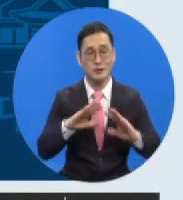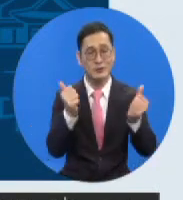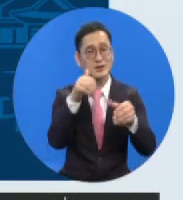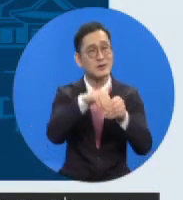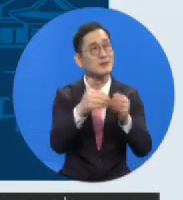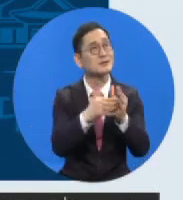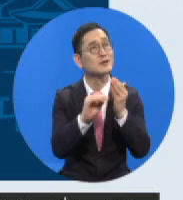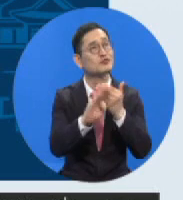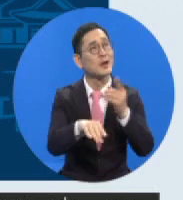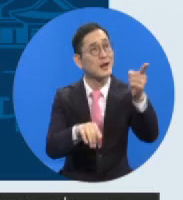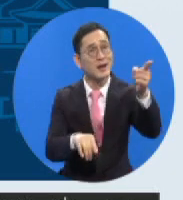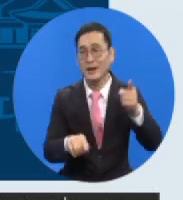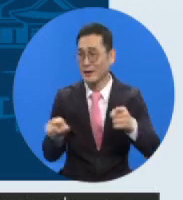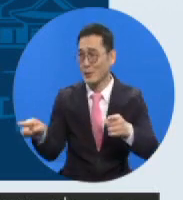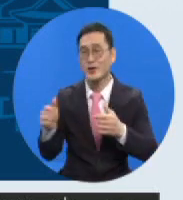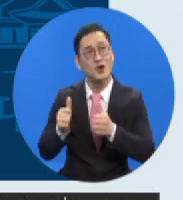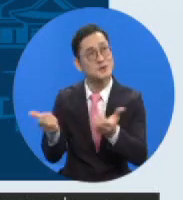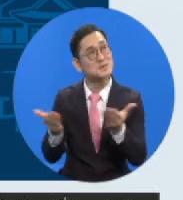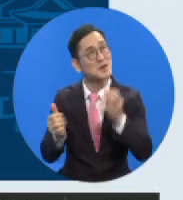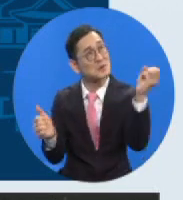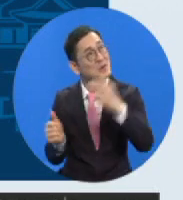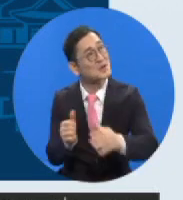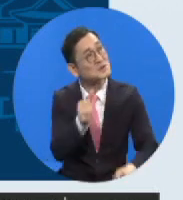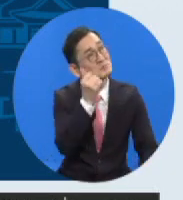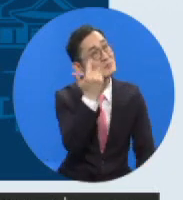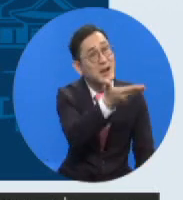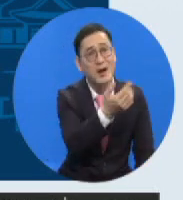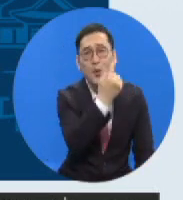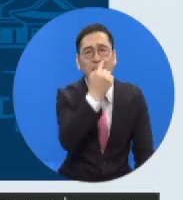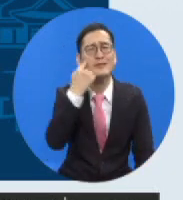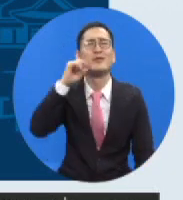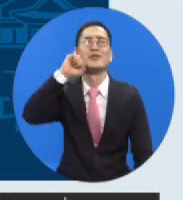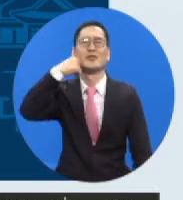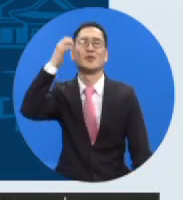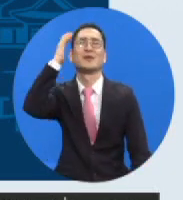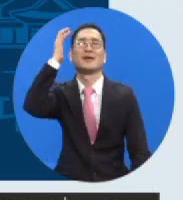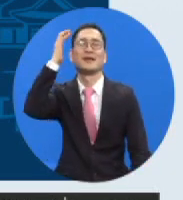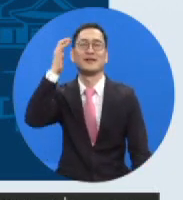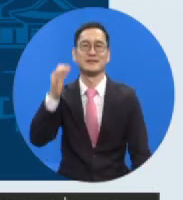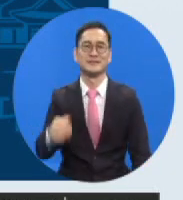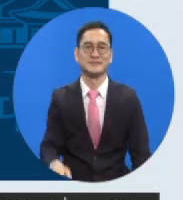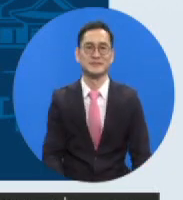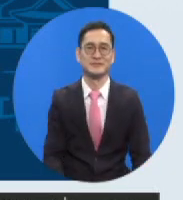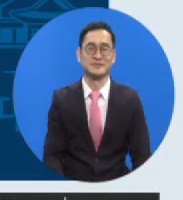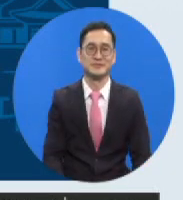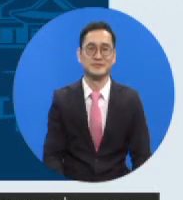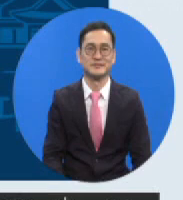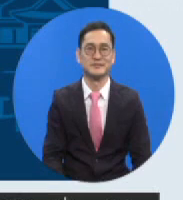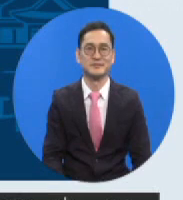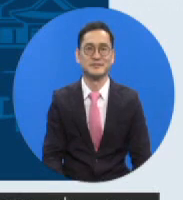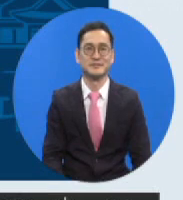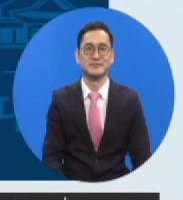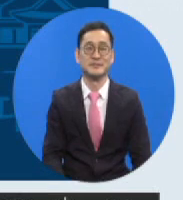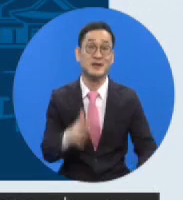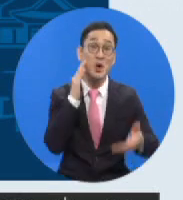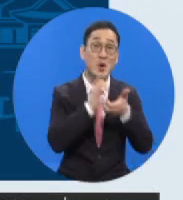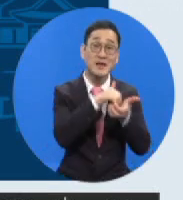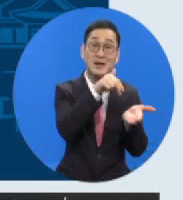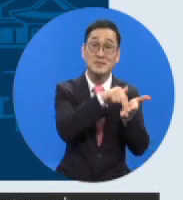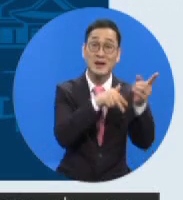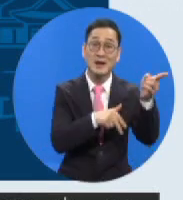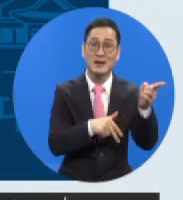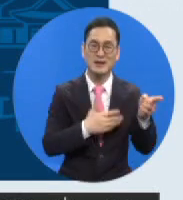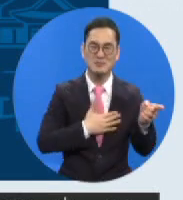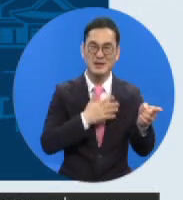통해서 총장한테 하신 적 있어요? 없어요? 못 물어보죠. 난감한 거죠. 그런 점에서 사실 청와대 입장에서는 불쾌한다는 게 오히려 맞을 것 같습니다. 왜냐하면 대통령 메시지가